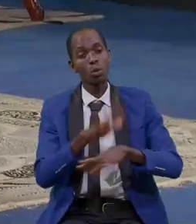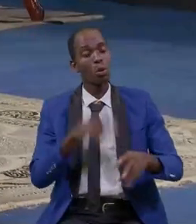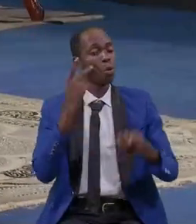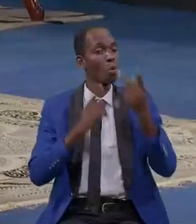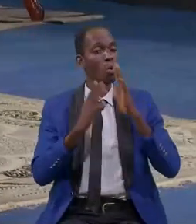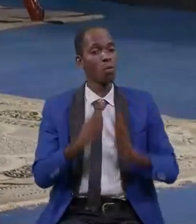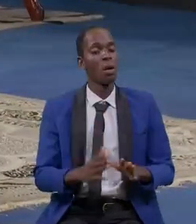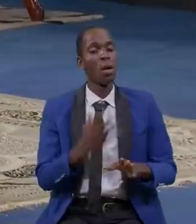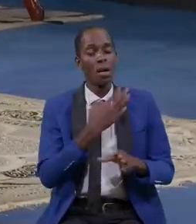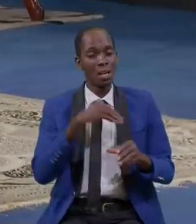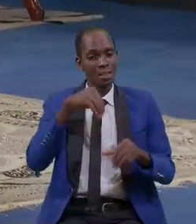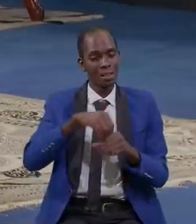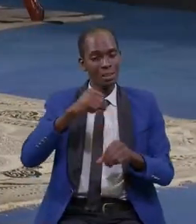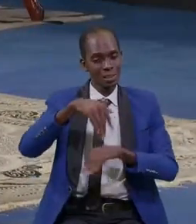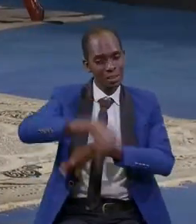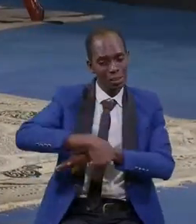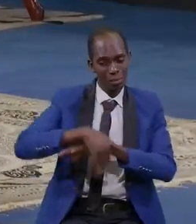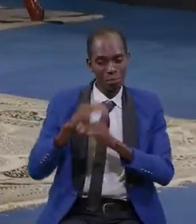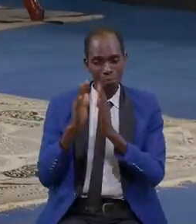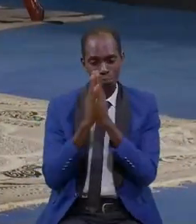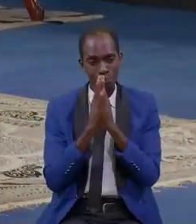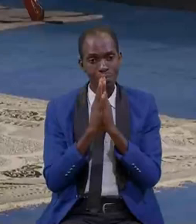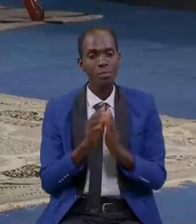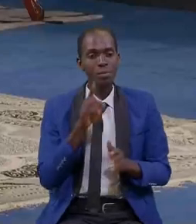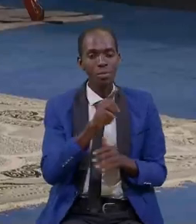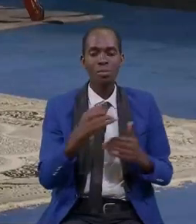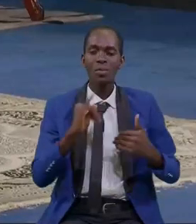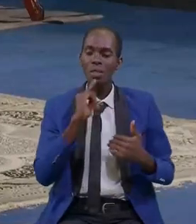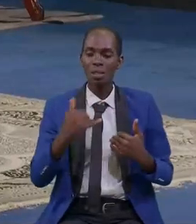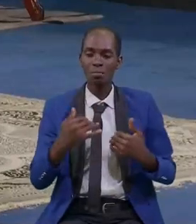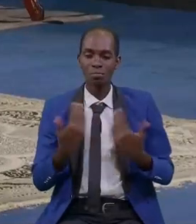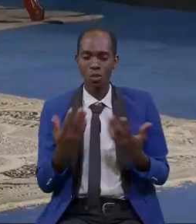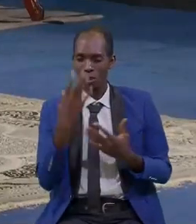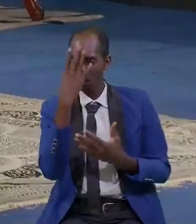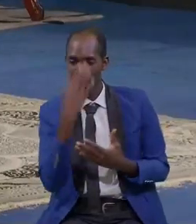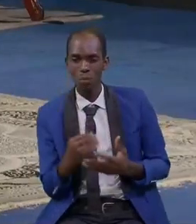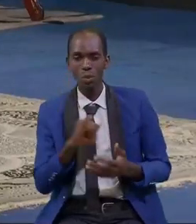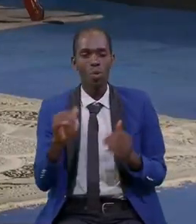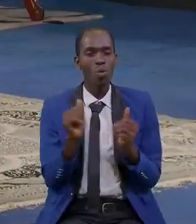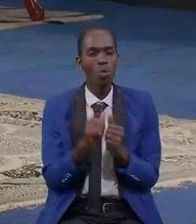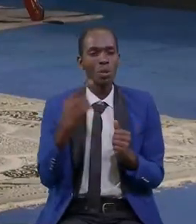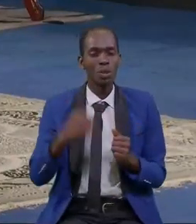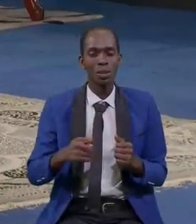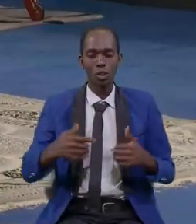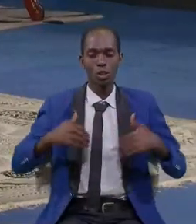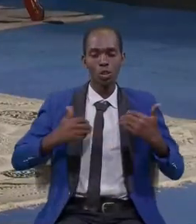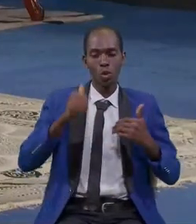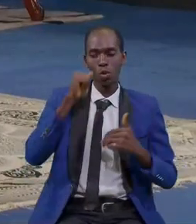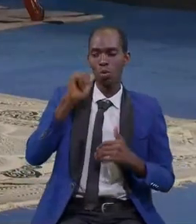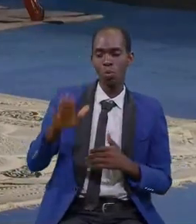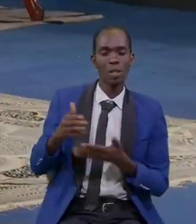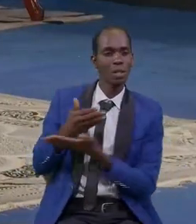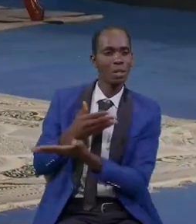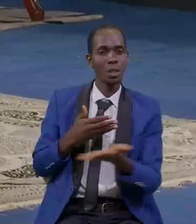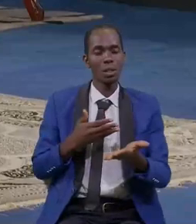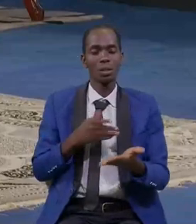veiller et il est avec les adolescentes là-bas. Celui-là, ce n'est pas un